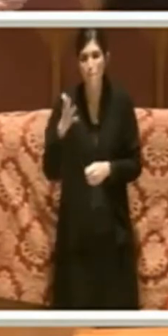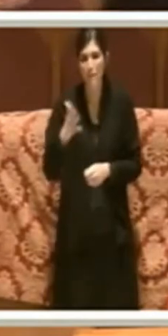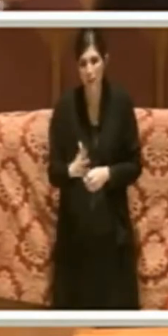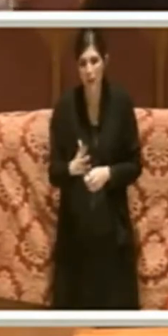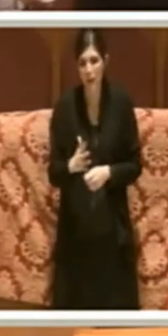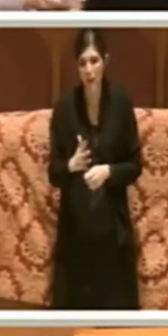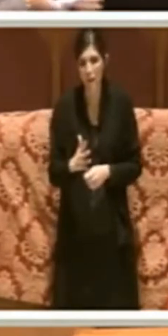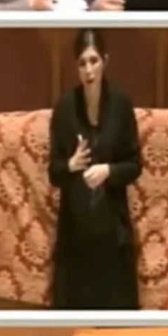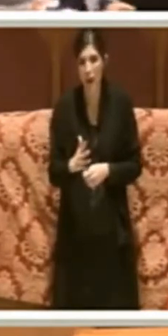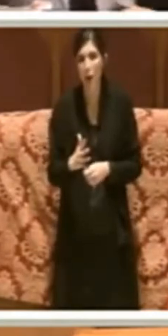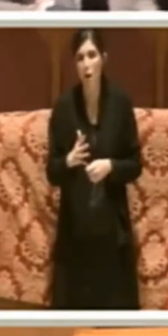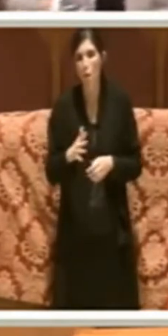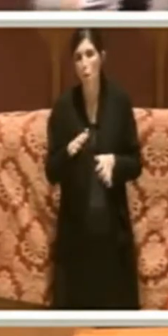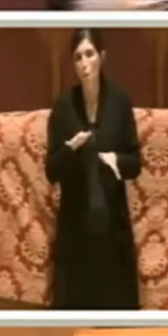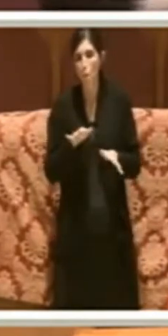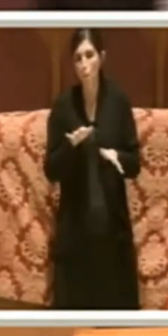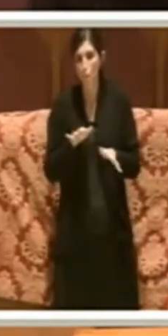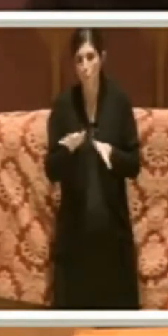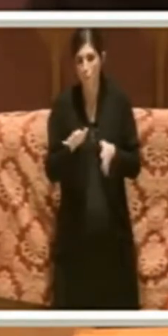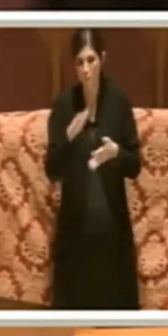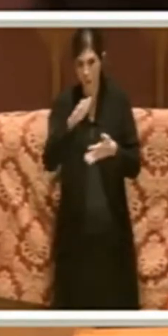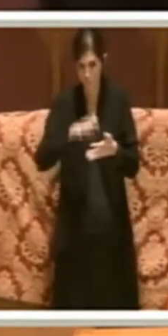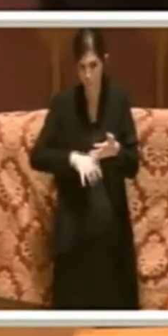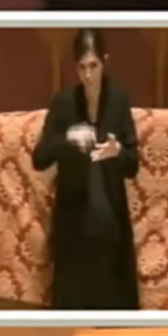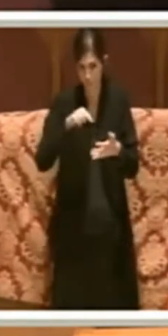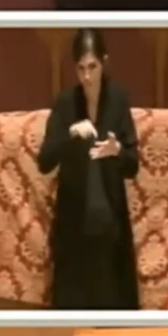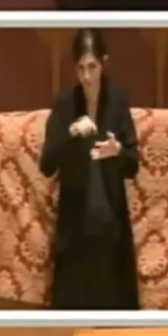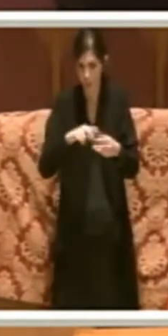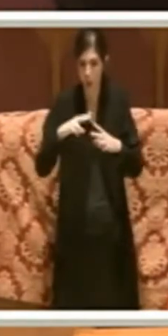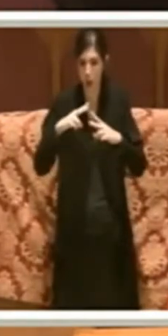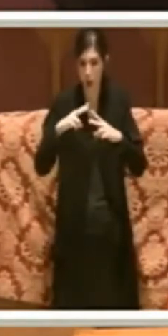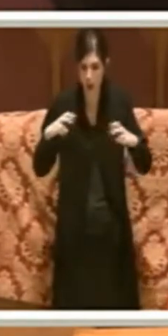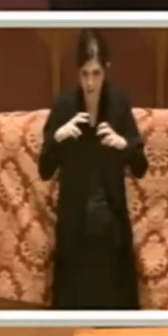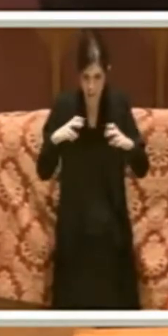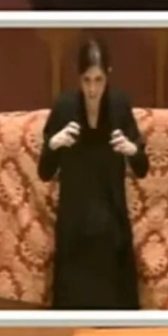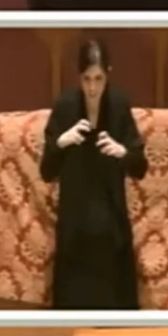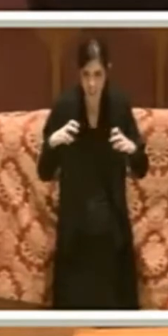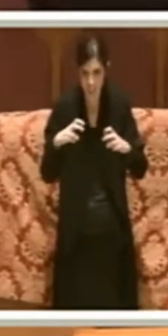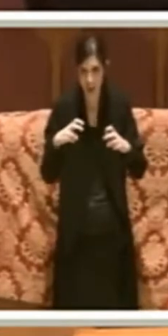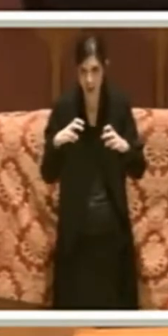per uno devono essere analizzati e ricondotti ad